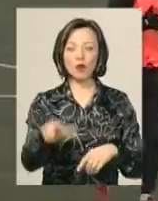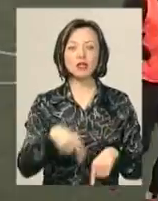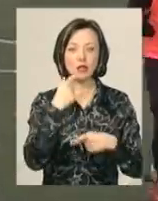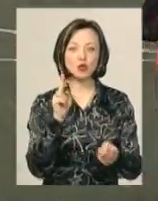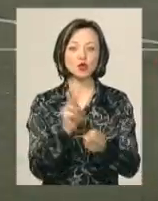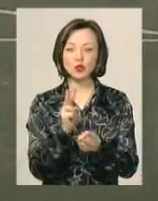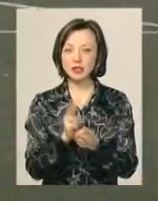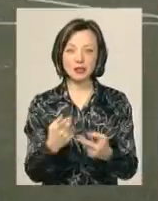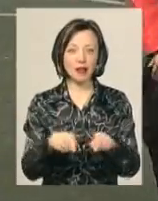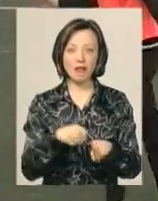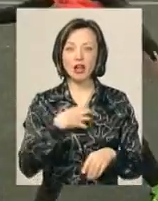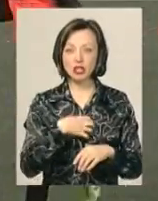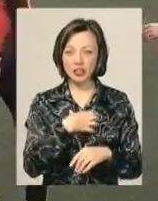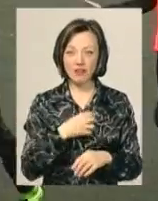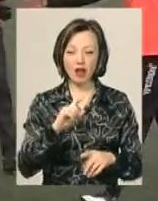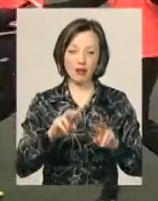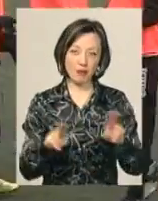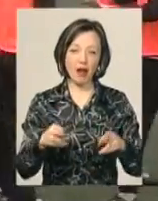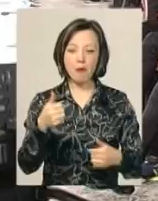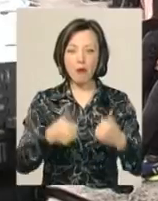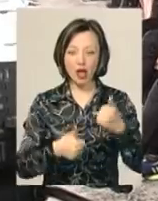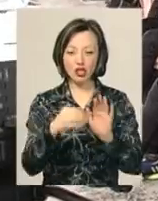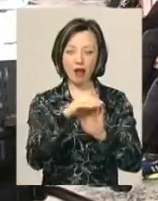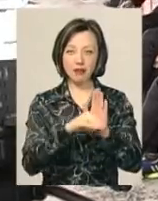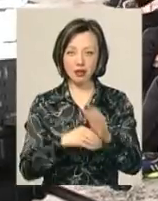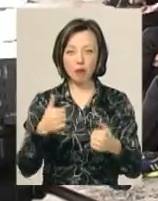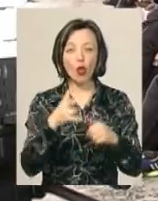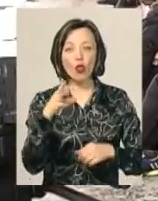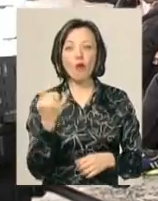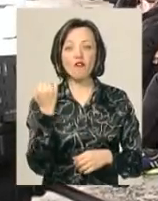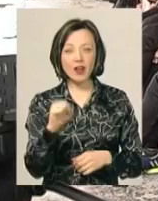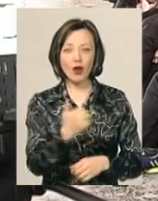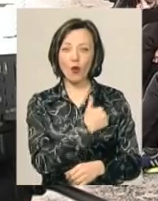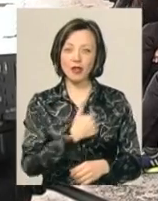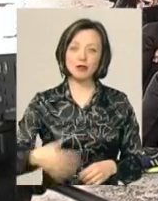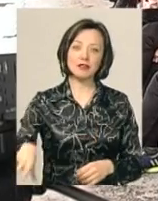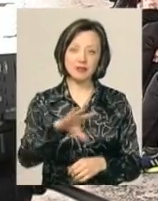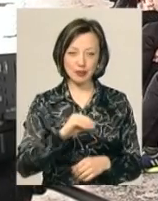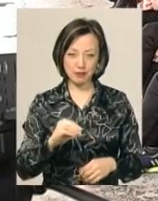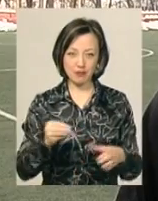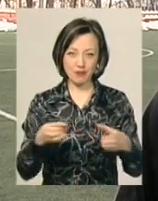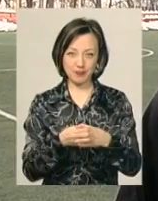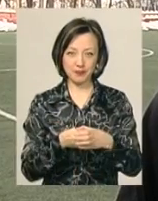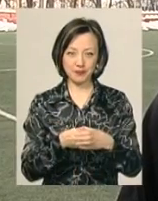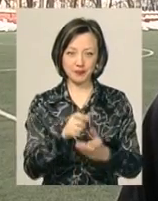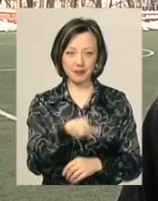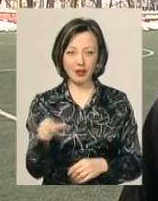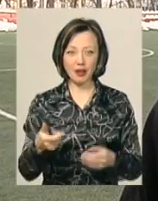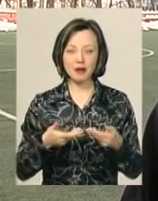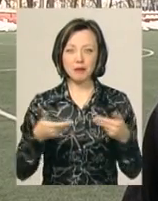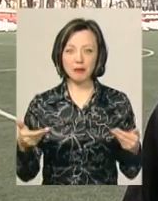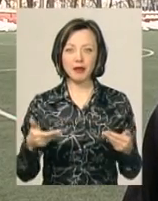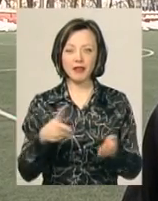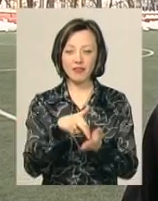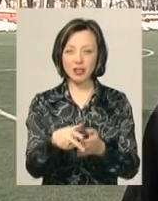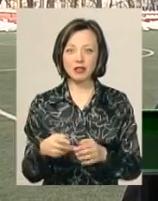хоч зустріч і не настільки важлива, як матчі календарних змагань, але виграти після поразки хотілося всім агробізнесівцям. Ми вийшли як